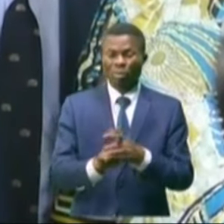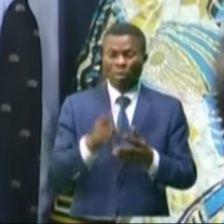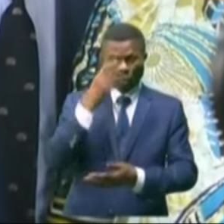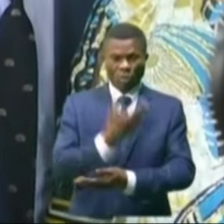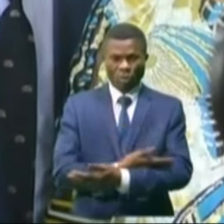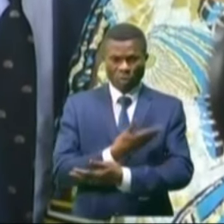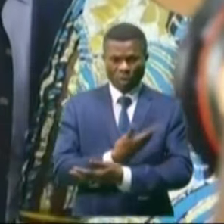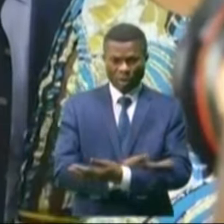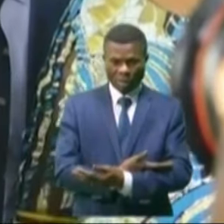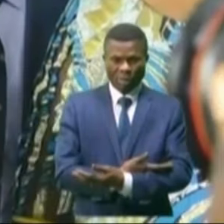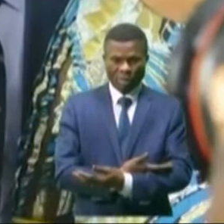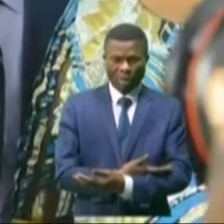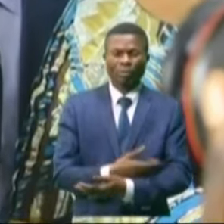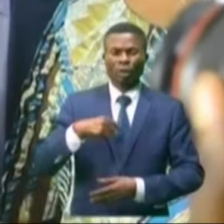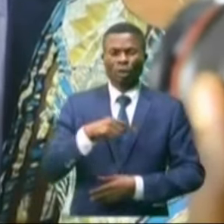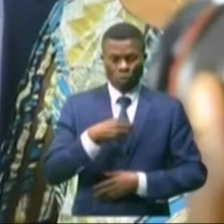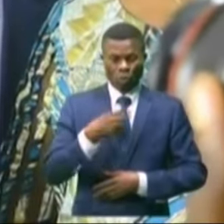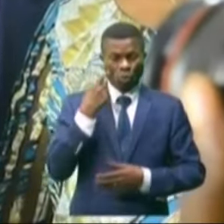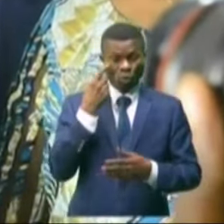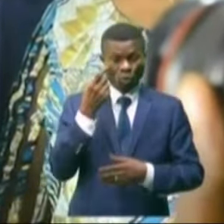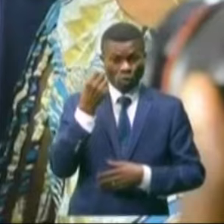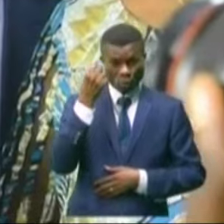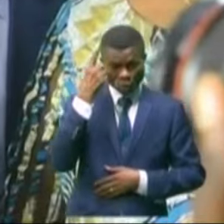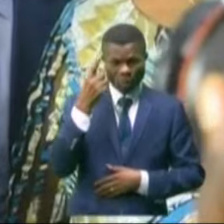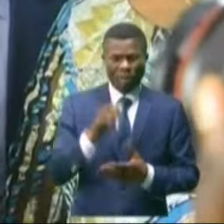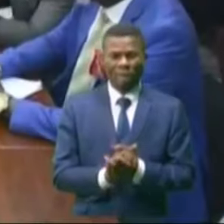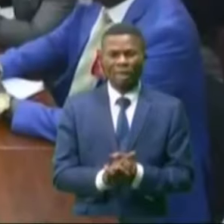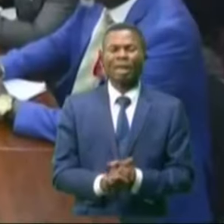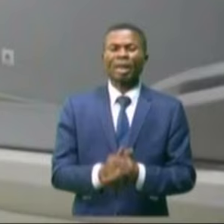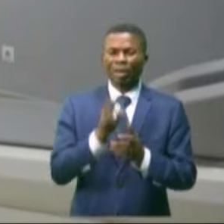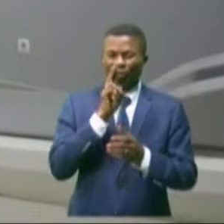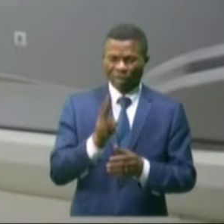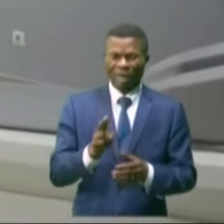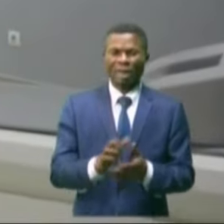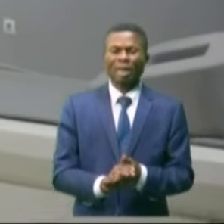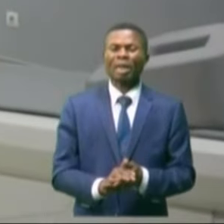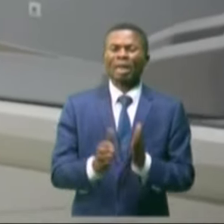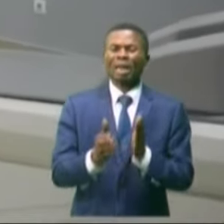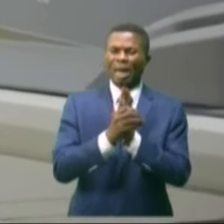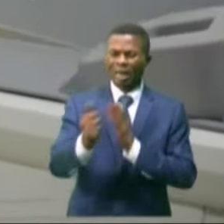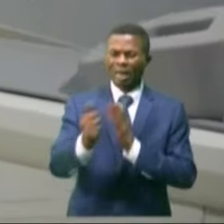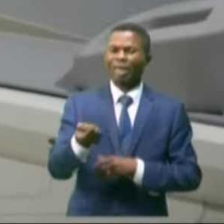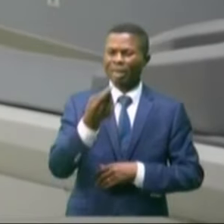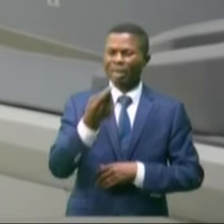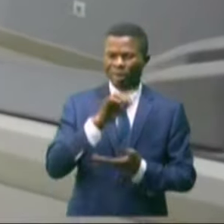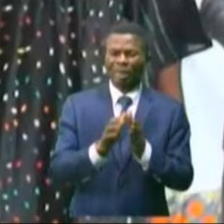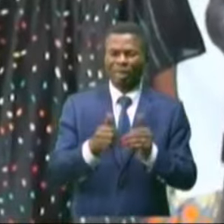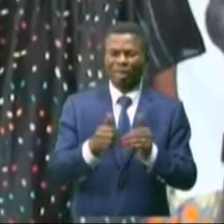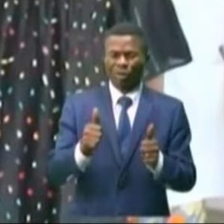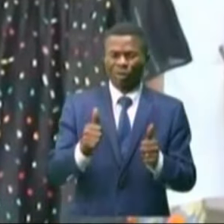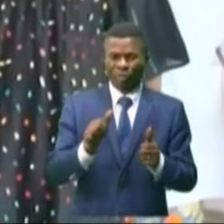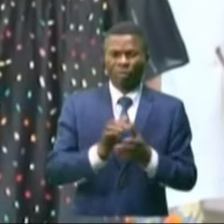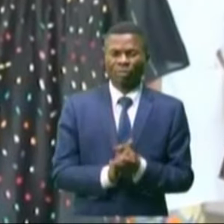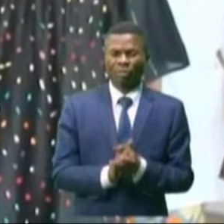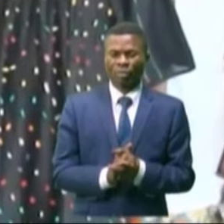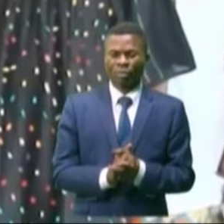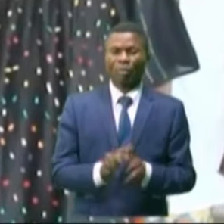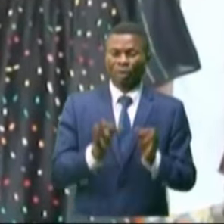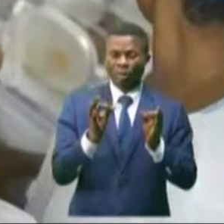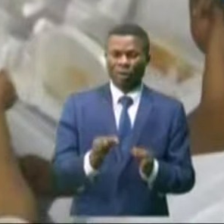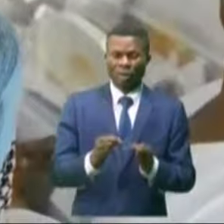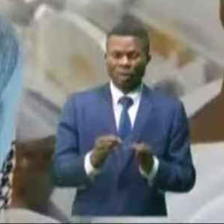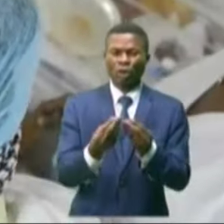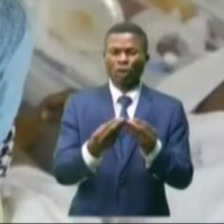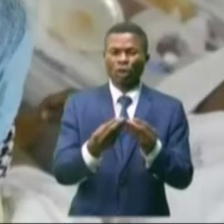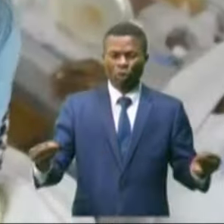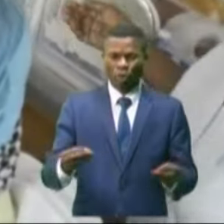train de travailler aussi avec ces établissements pour améliorer la qualité. En dépit de quelques difficultés mineures, sur le terrain, les résultats